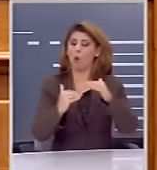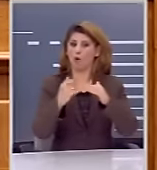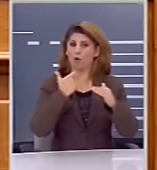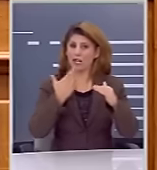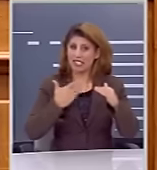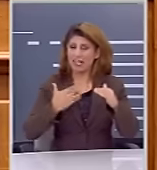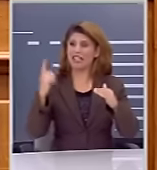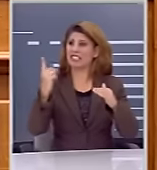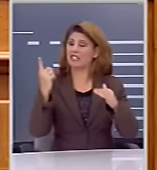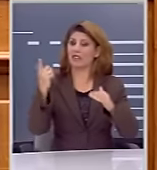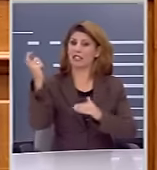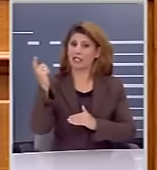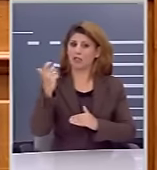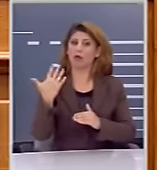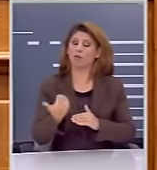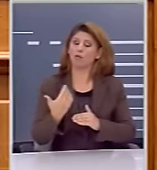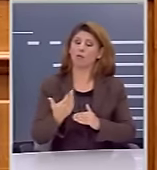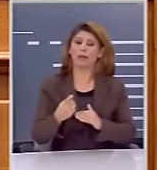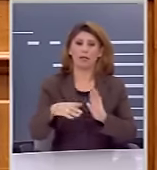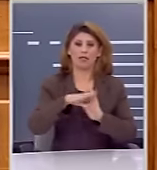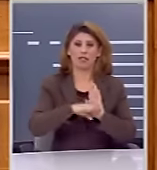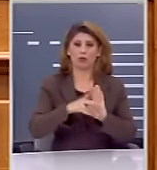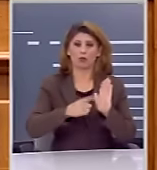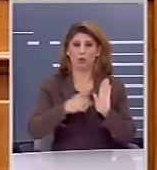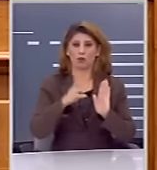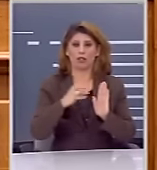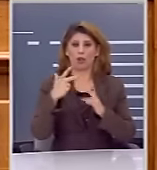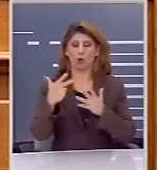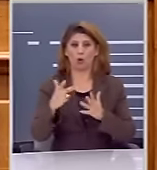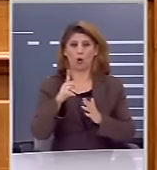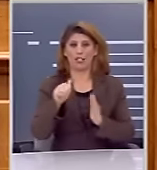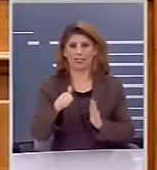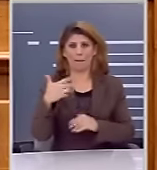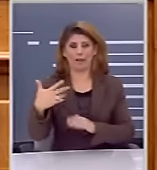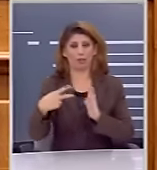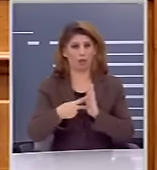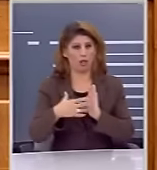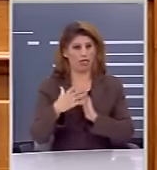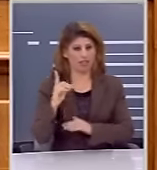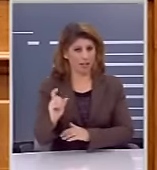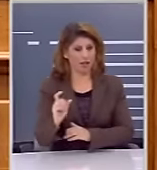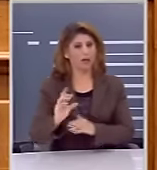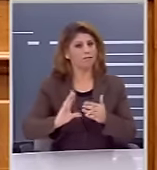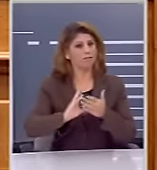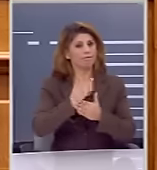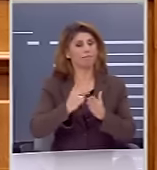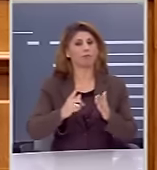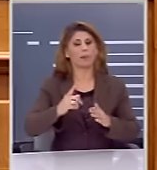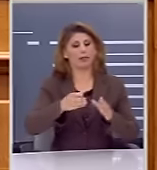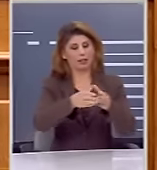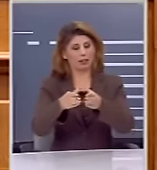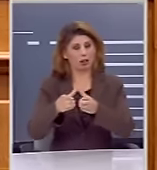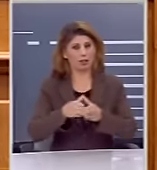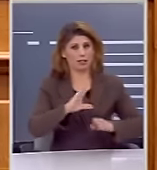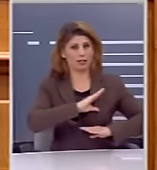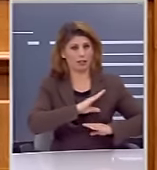συνταξιδοτήσεις που ίσχυαν με τις διατάξεις του νόμου 3865 του 10 και βελτιώθηκαν με τις κατηγορίες στρατιωτικών στο